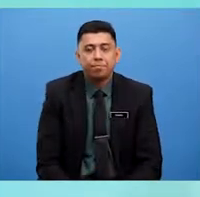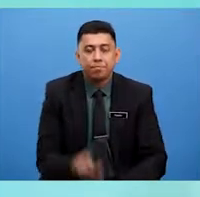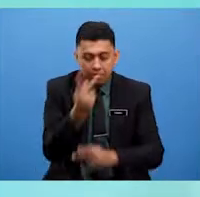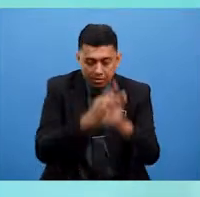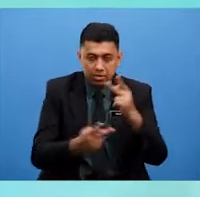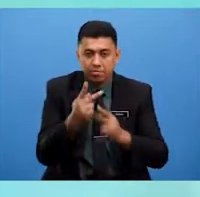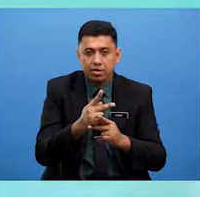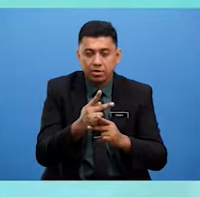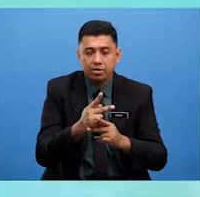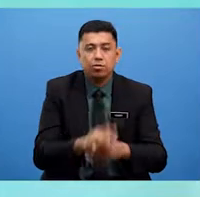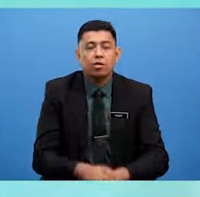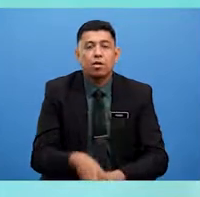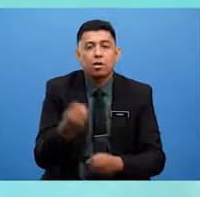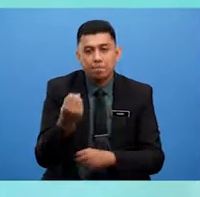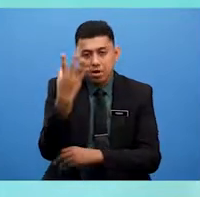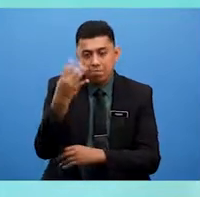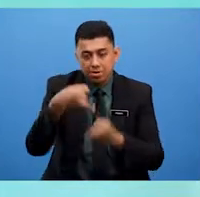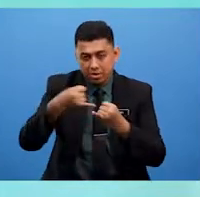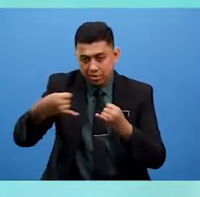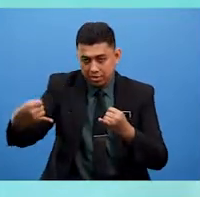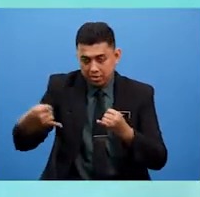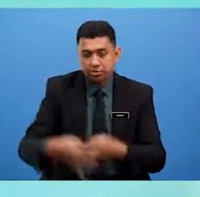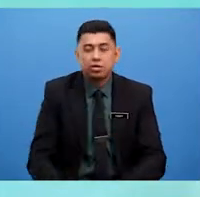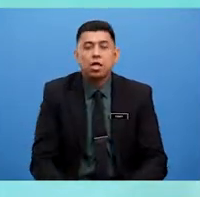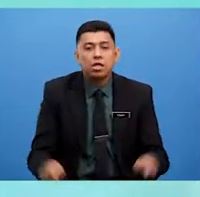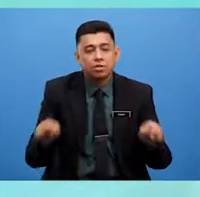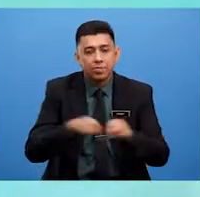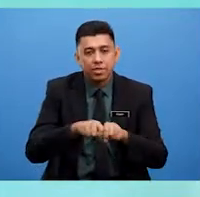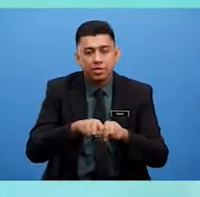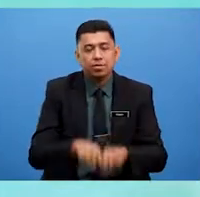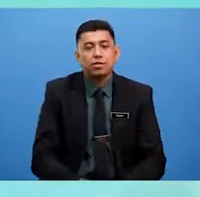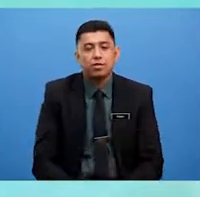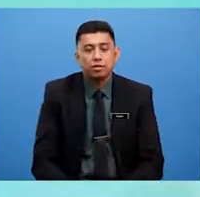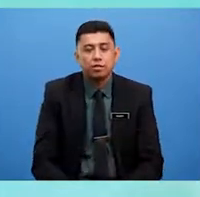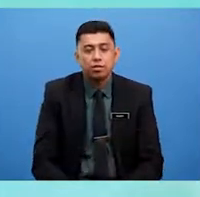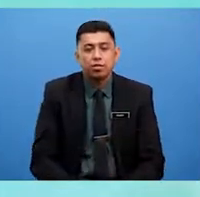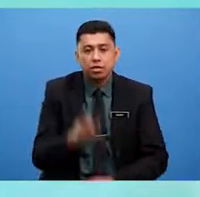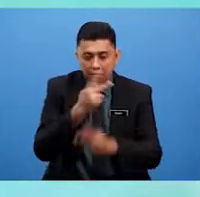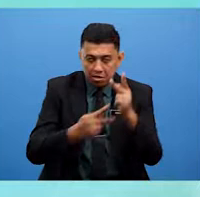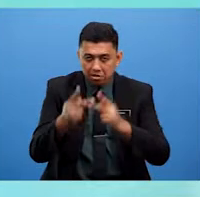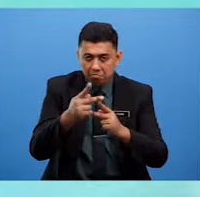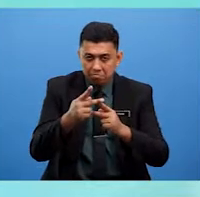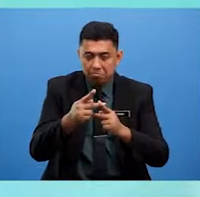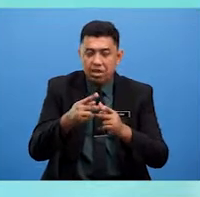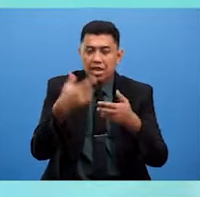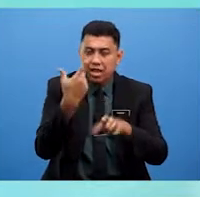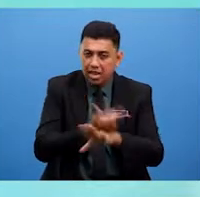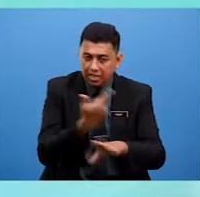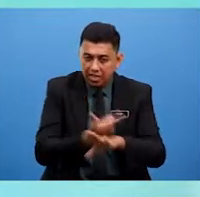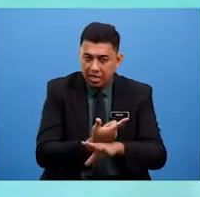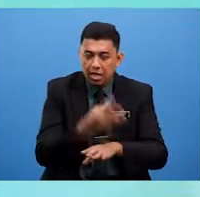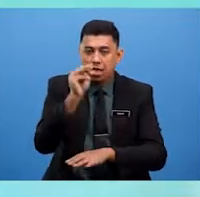Kitaran latihan terdiri daripada beberapa jenis kitaran seperti kitaran sesi latihan, kitaran